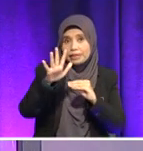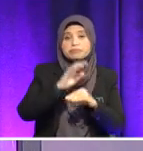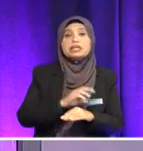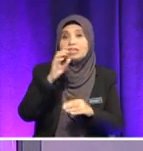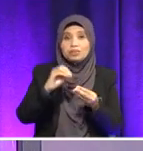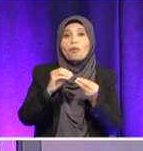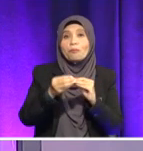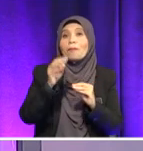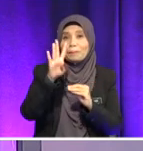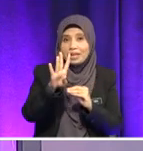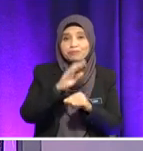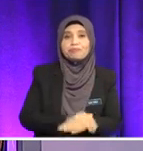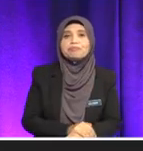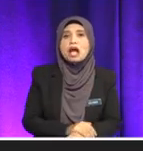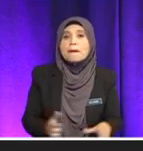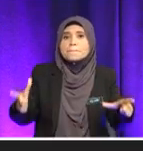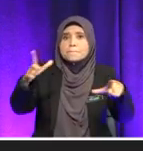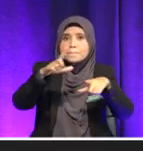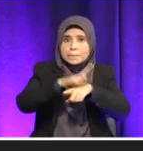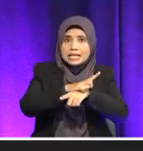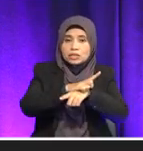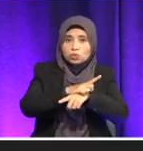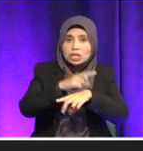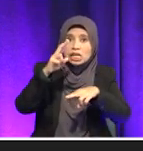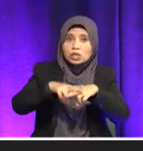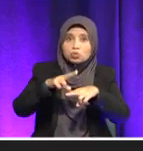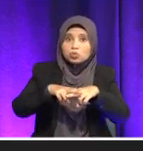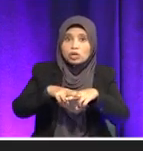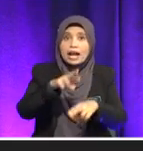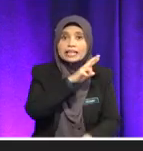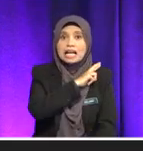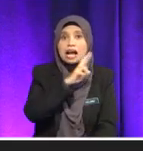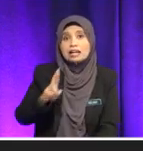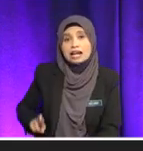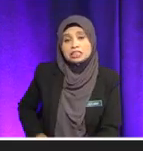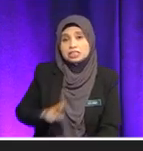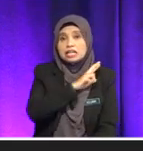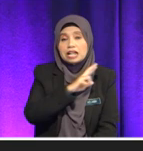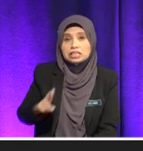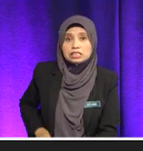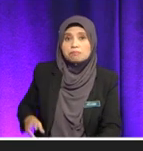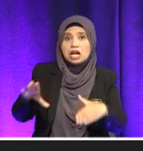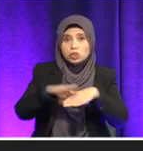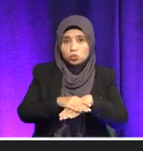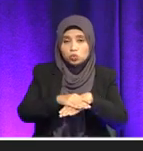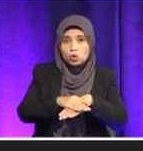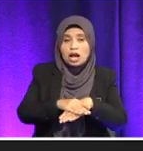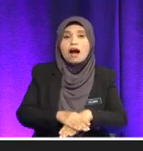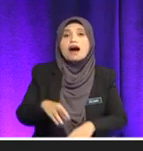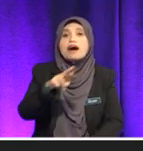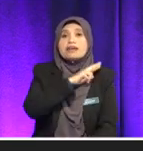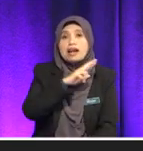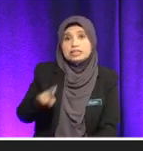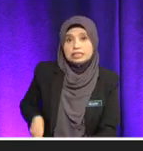yaitu melindungi kedudukan raja-raja Melayu sebagai raja berpelembagaan di negeri